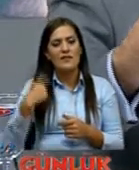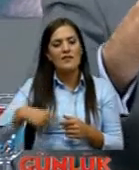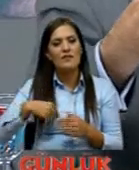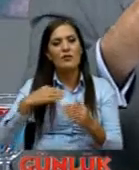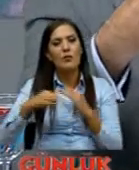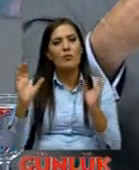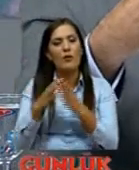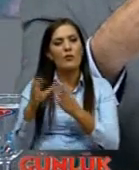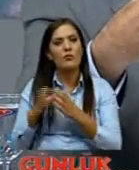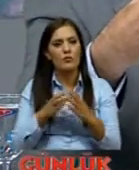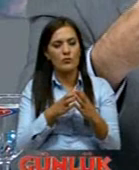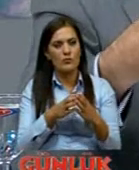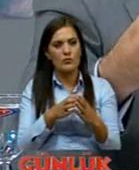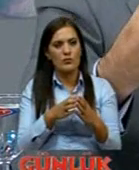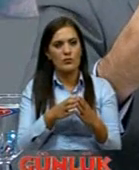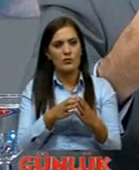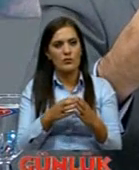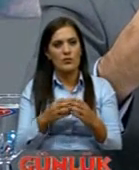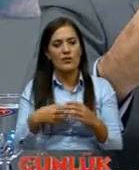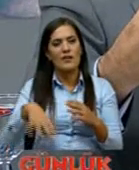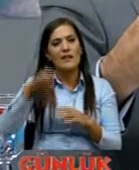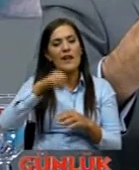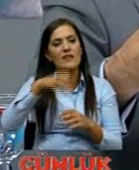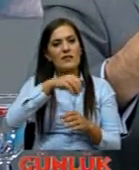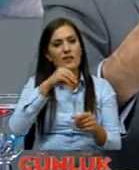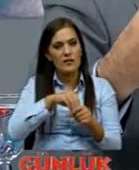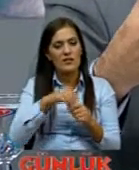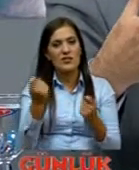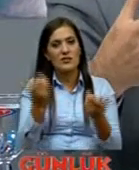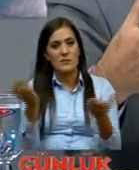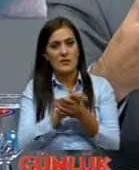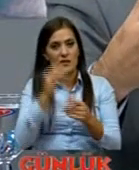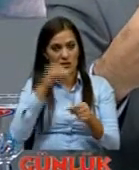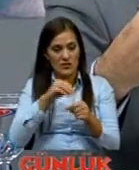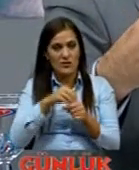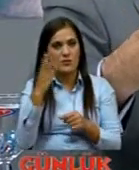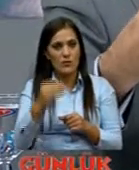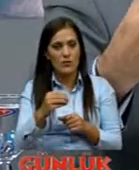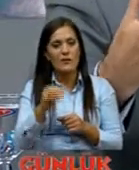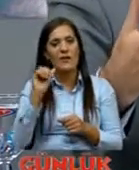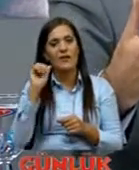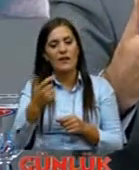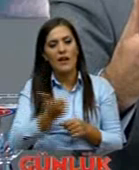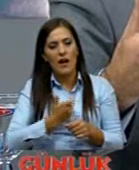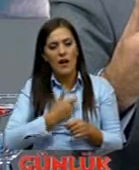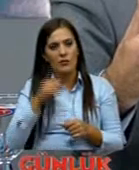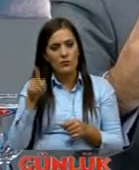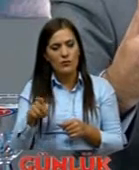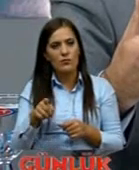sivil toplum örgütlerinin teşkilatlarıyla işbirliği içerisine girip gerek